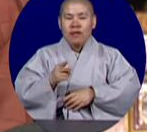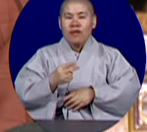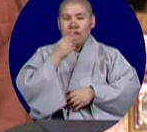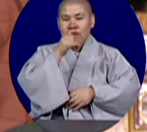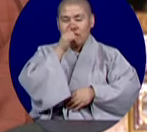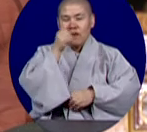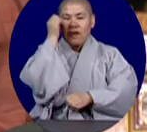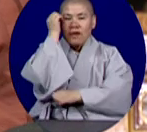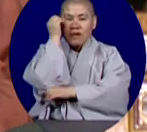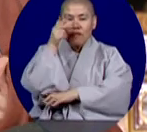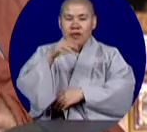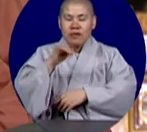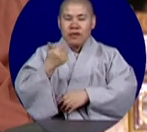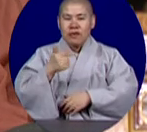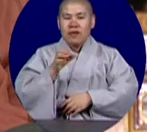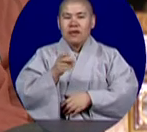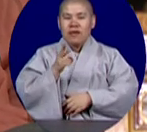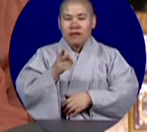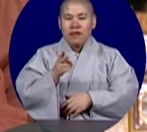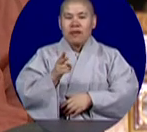진여고. 그래서